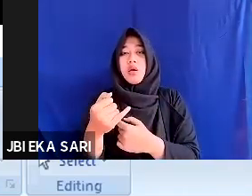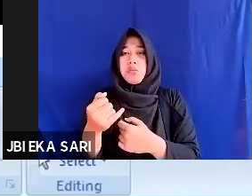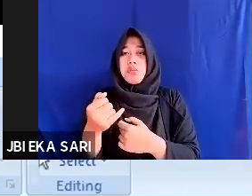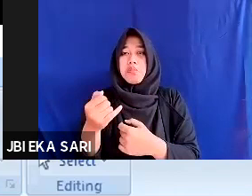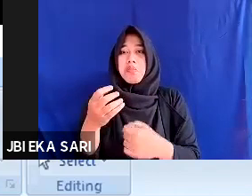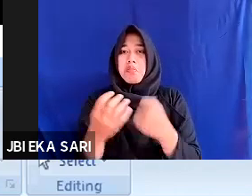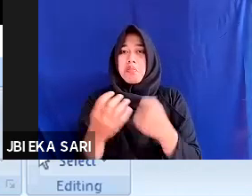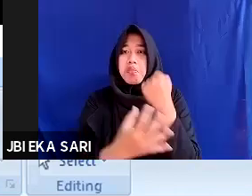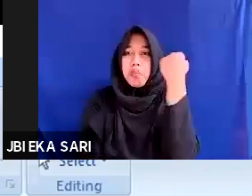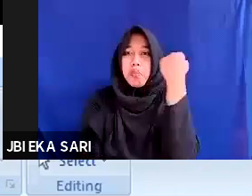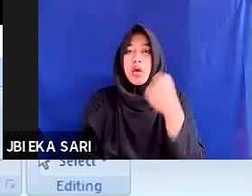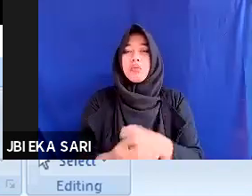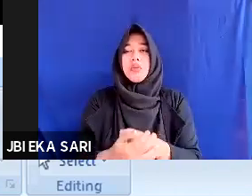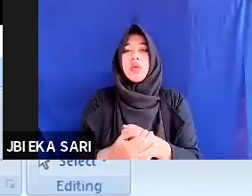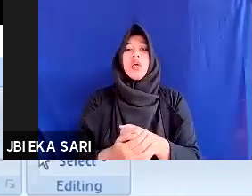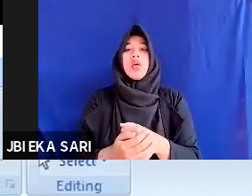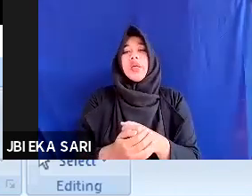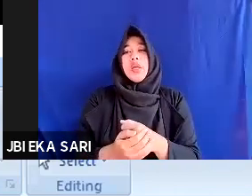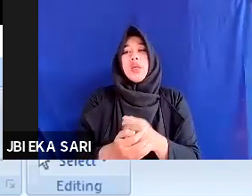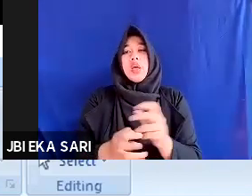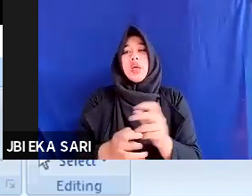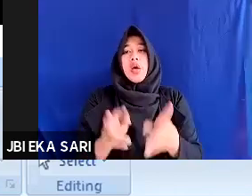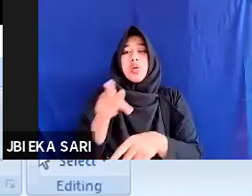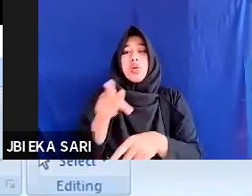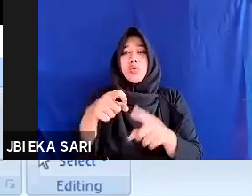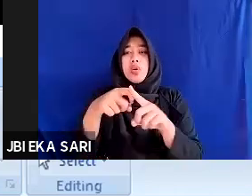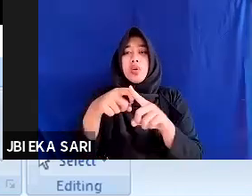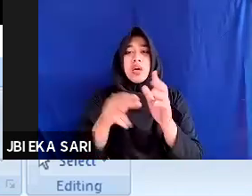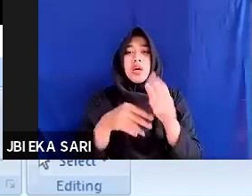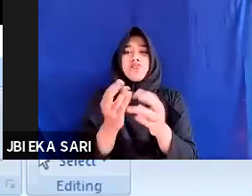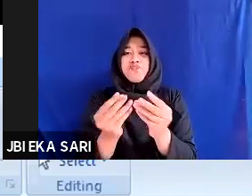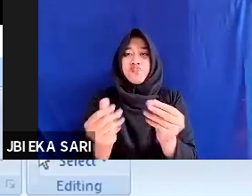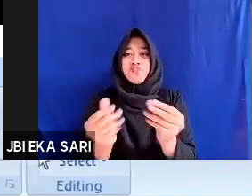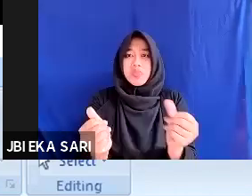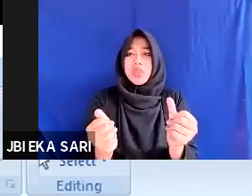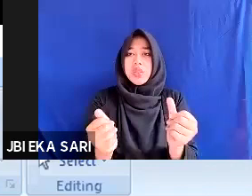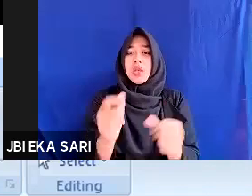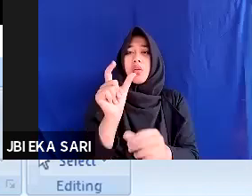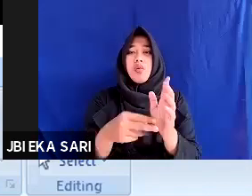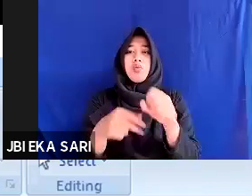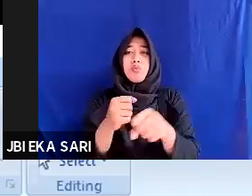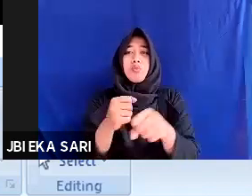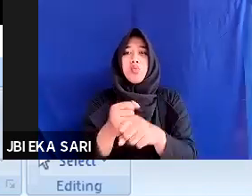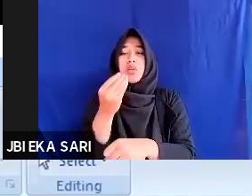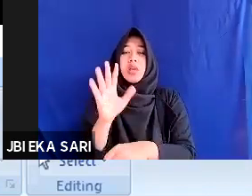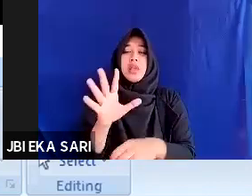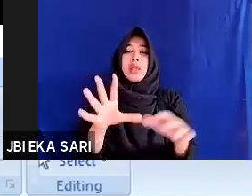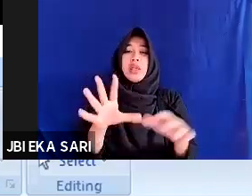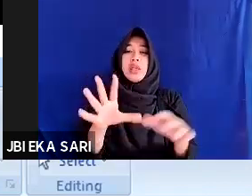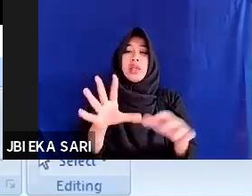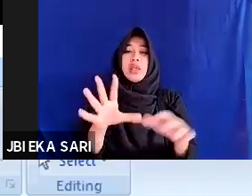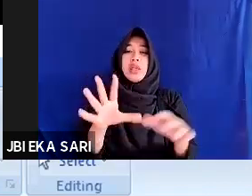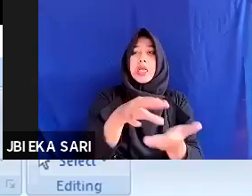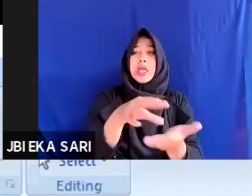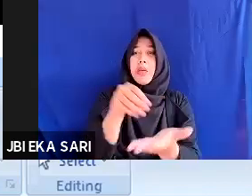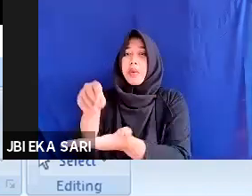kekeringan, maka di lumbung pangan itulah yang kemudian akan diambil. Jadi warga sedikit demi sedikit mengambil. Dan kedaulatan